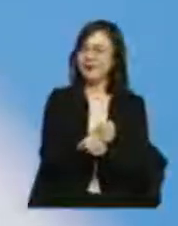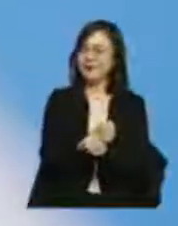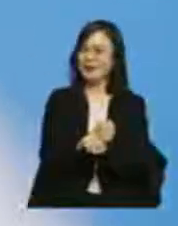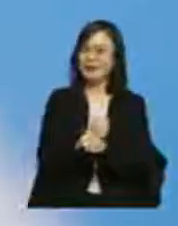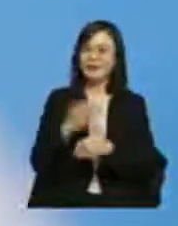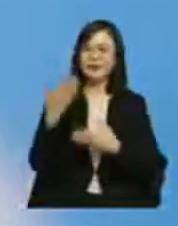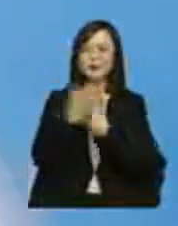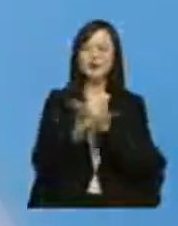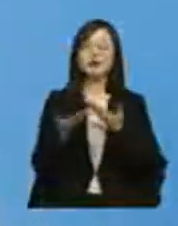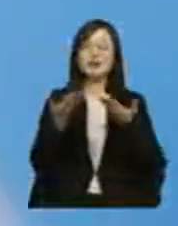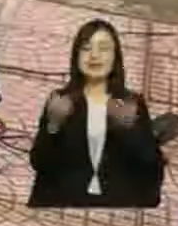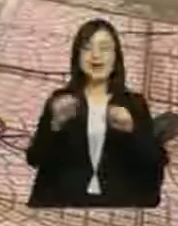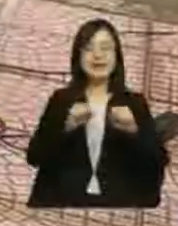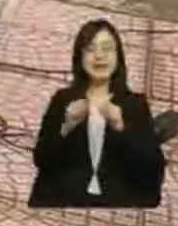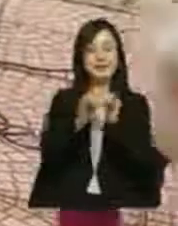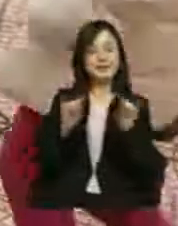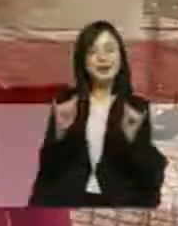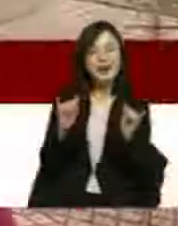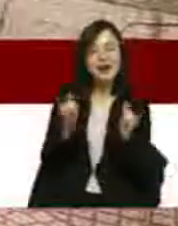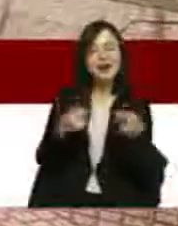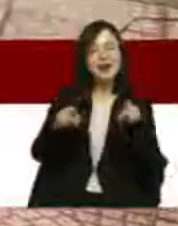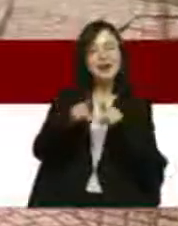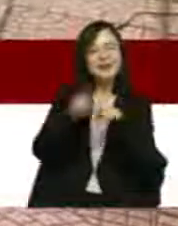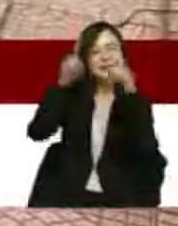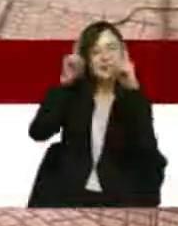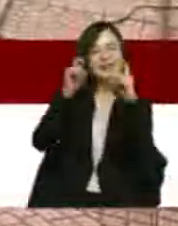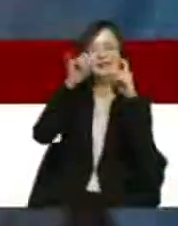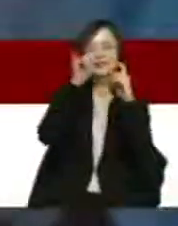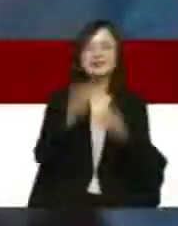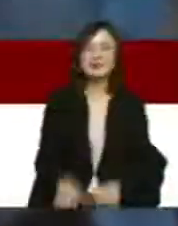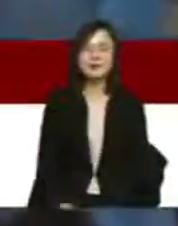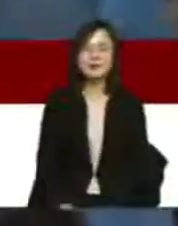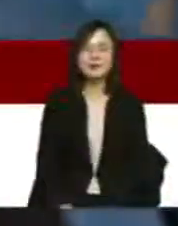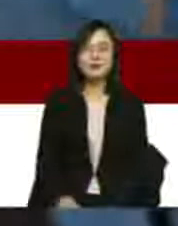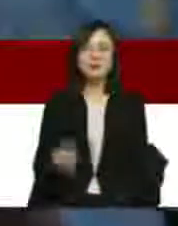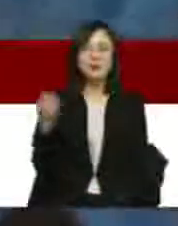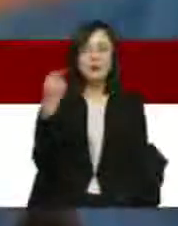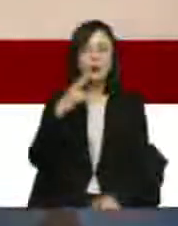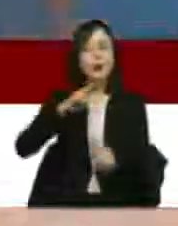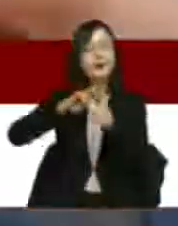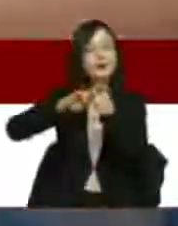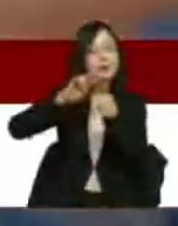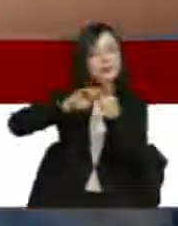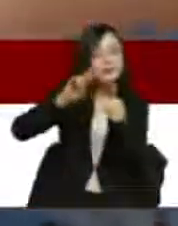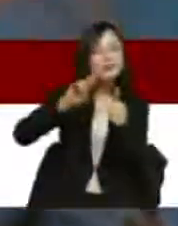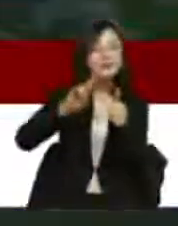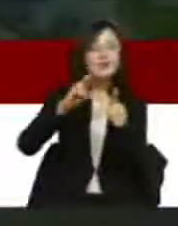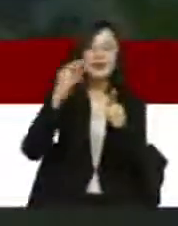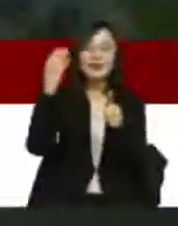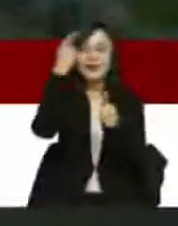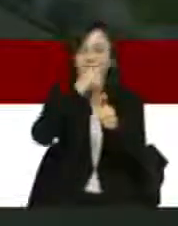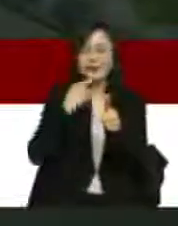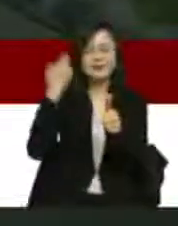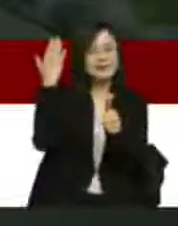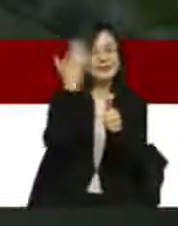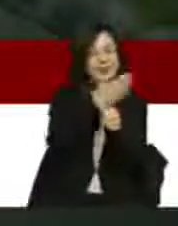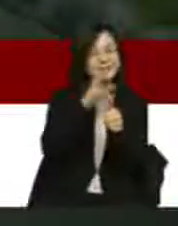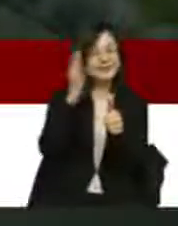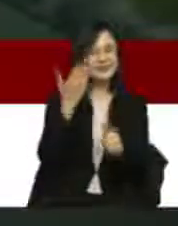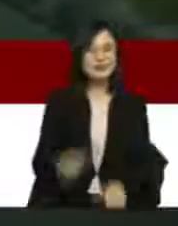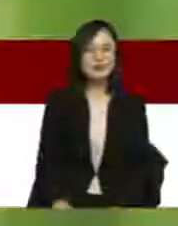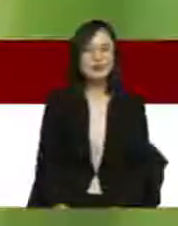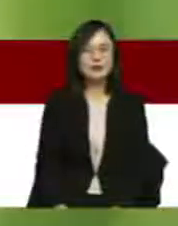시간을 보냅니다. 미용 봉사자의 손길로 깔끔하게 변신하는 시간도 마련됐고, 부엌에선 음식 준비로,